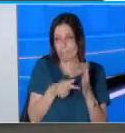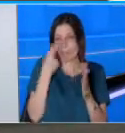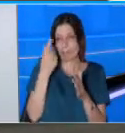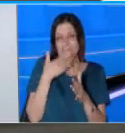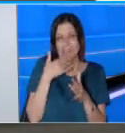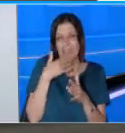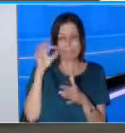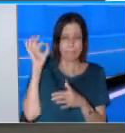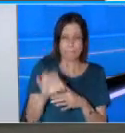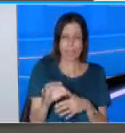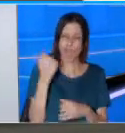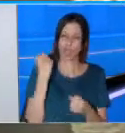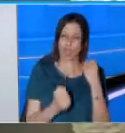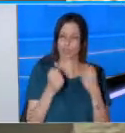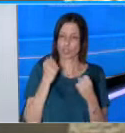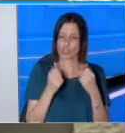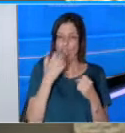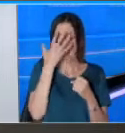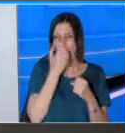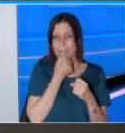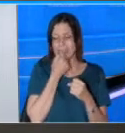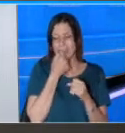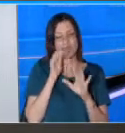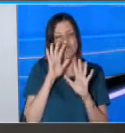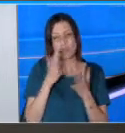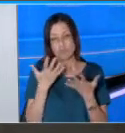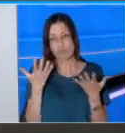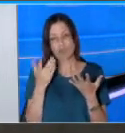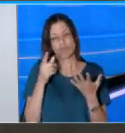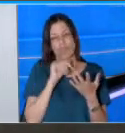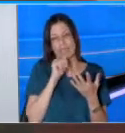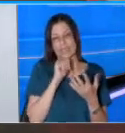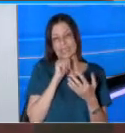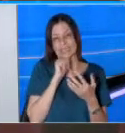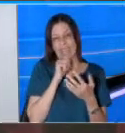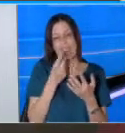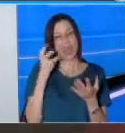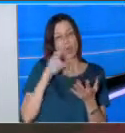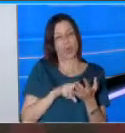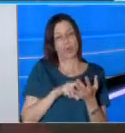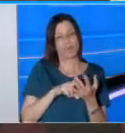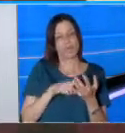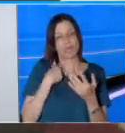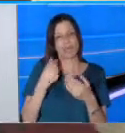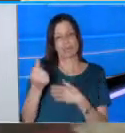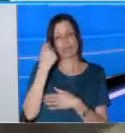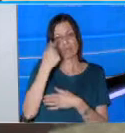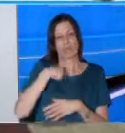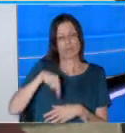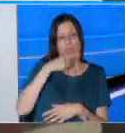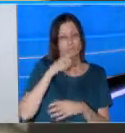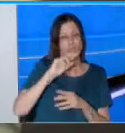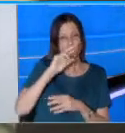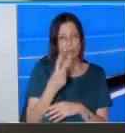הנחית המכה כשל חמאס? אולי כזאת שהוא לא ירצה לקום ולתקוף אותנו שוב פעם? אני